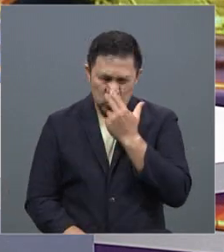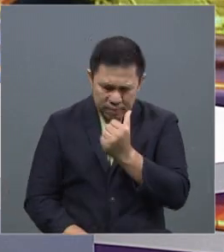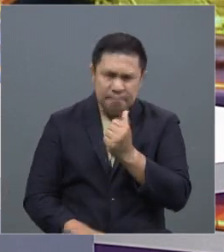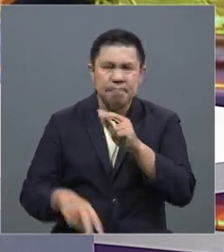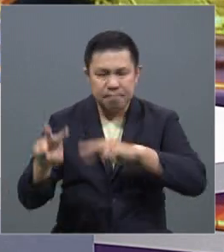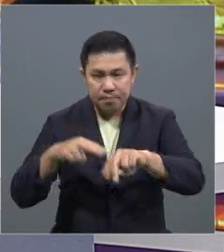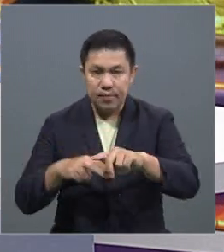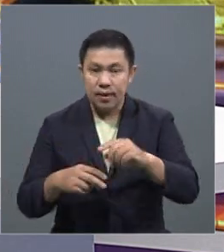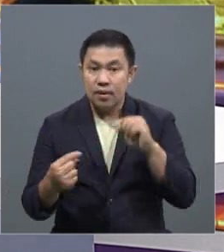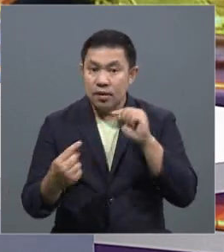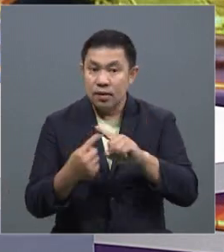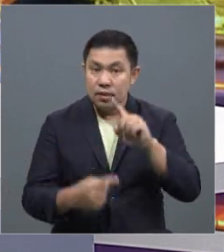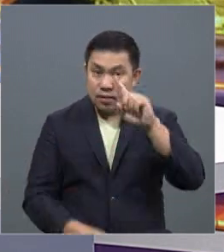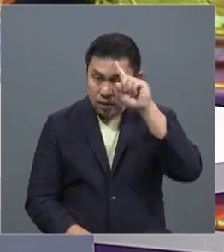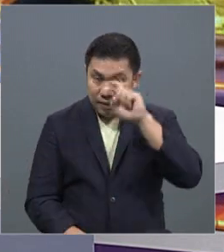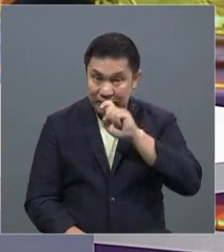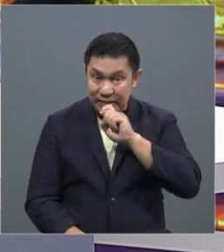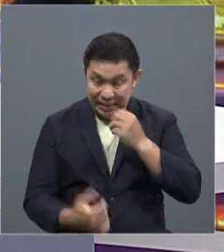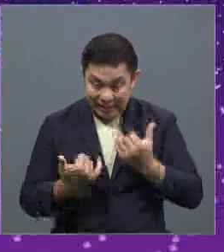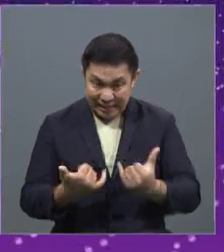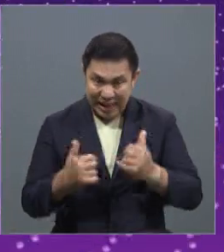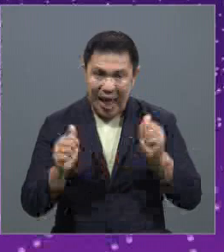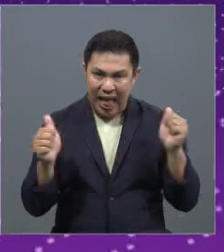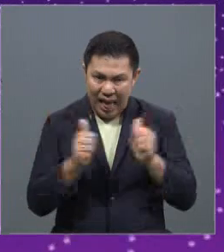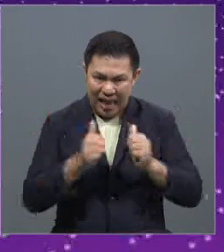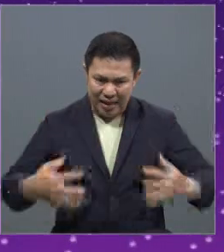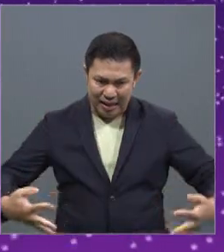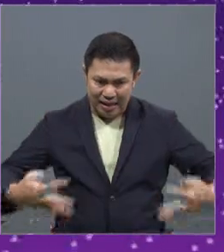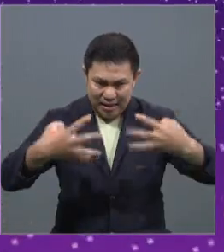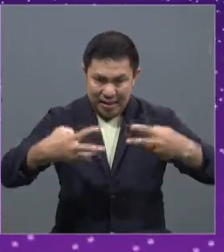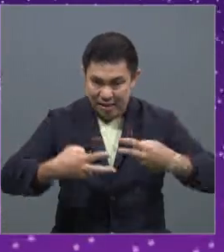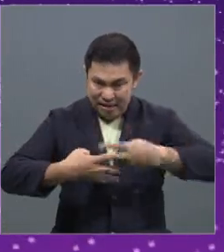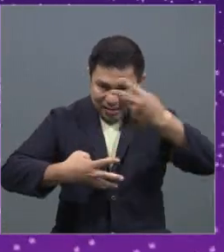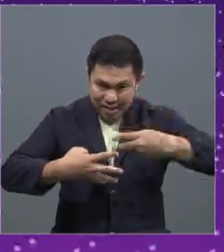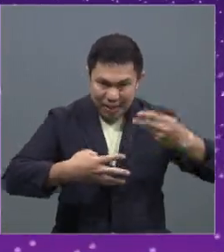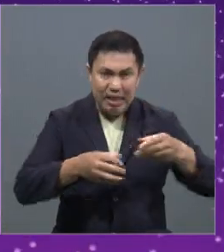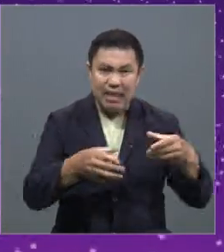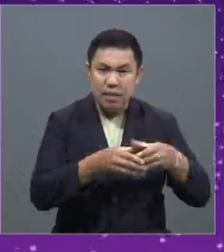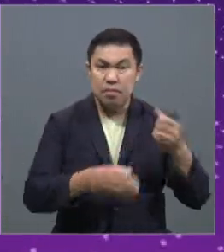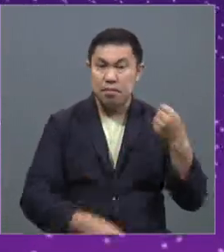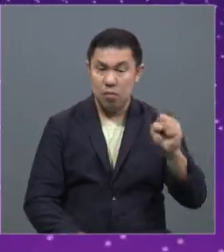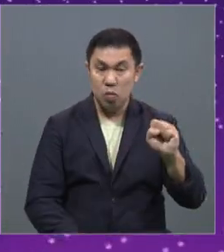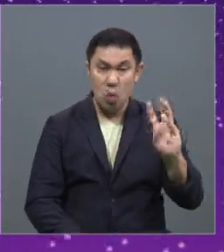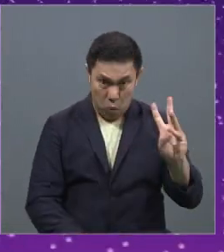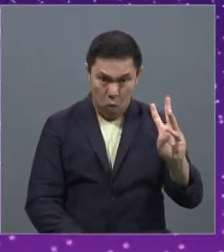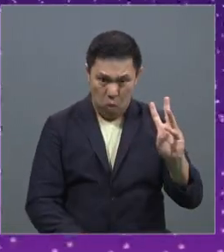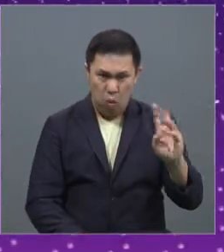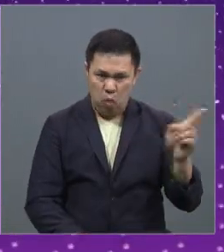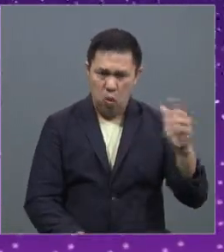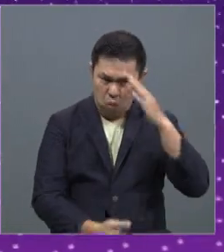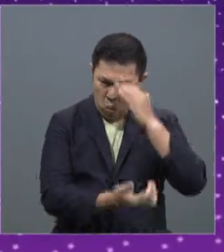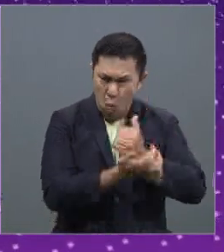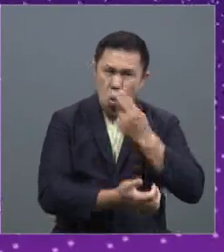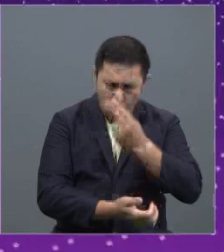เฉพาะเมื่อสุดโดยเฉพาะสุดสัปดาห์นี้ค่ะการแข่งขันจะเข้าสู่รอบ 16ทีมสุดท้ายแล้วเจ้าหน้าที่เองก็ประเมินว่าสถานการณ์การพนันจะ